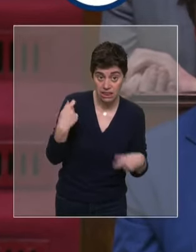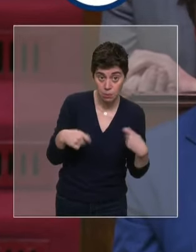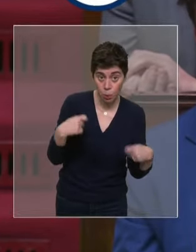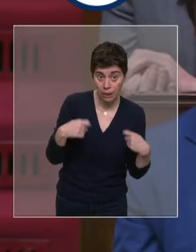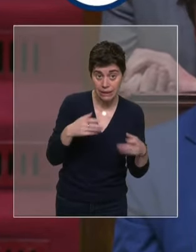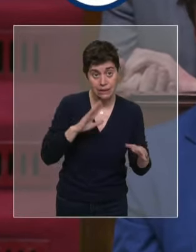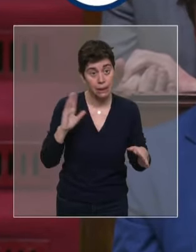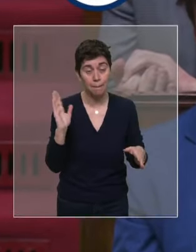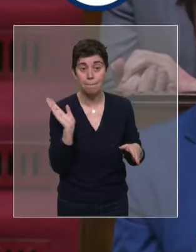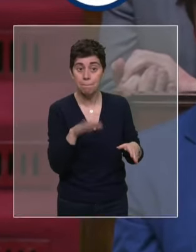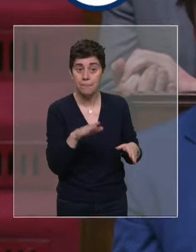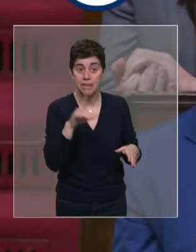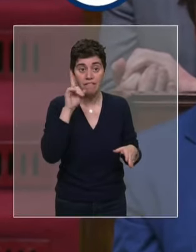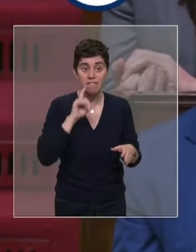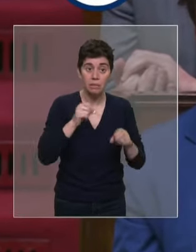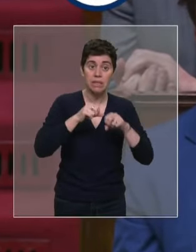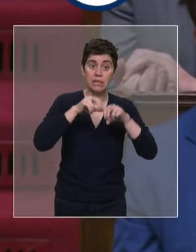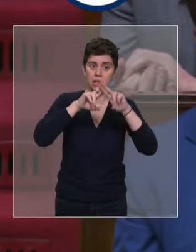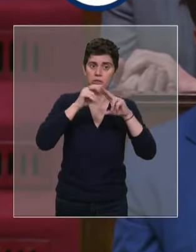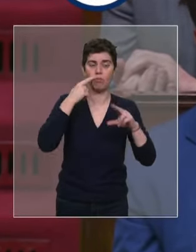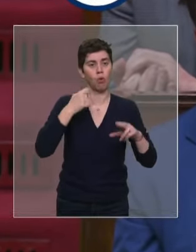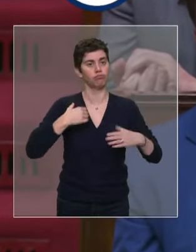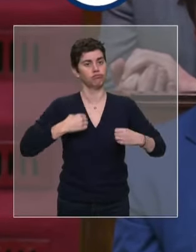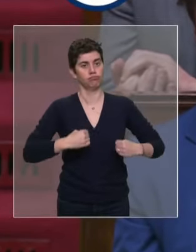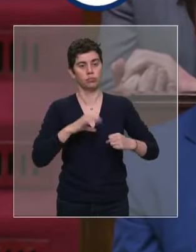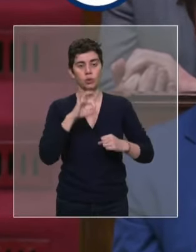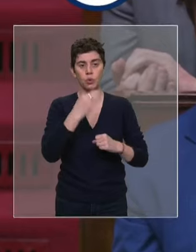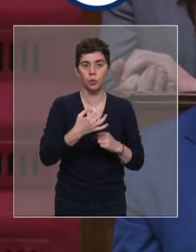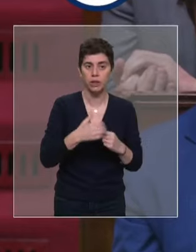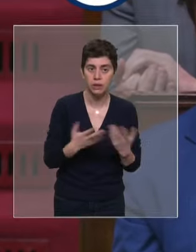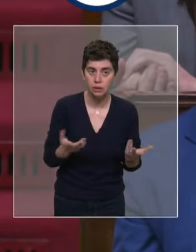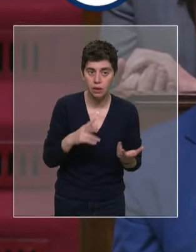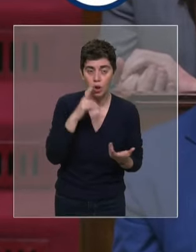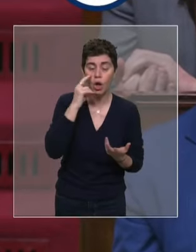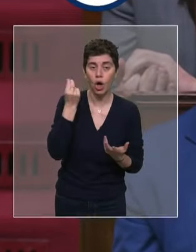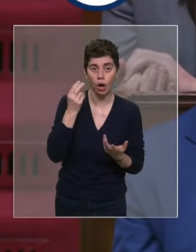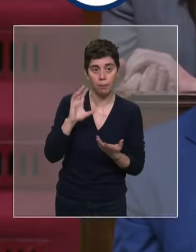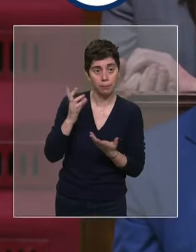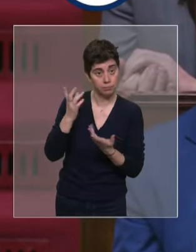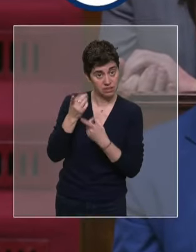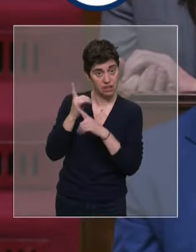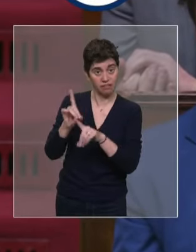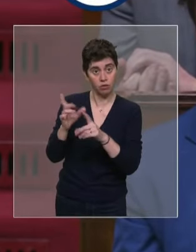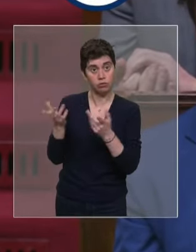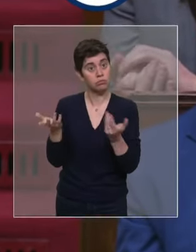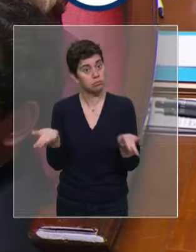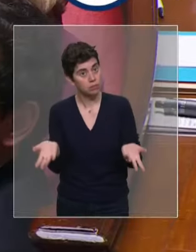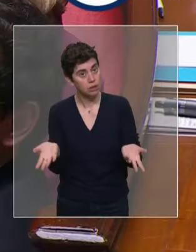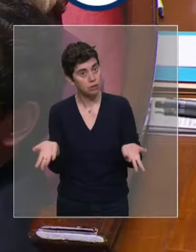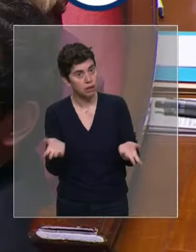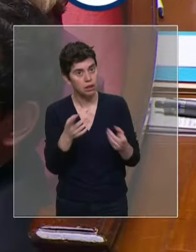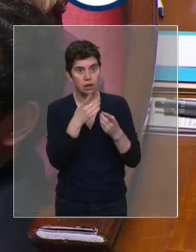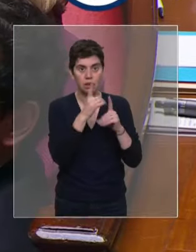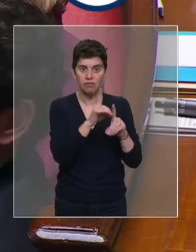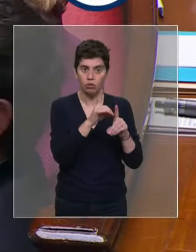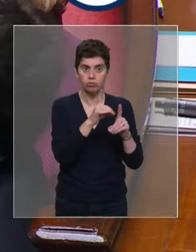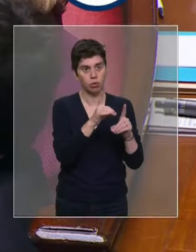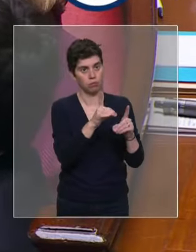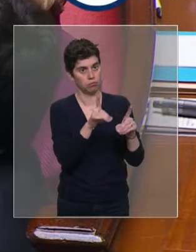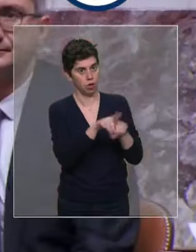targuez ? Êtes-vous aussi à revisiter vos principes de défense des droits de l'homme au nom de vos relations d'intérêt avec le Qatar ? Je vous